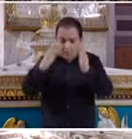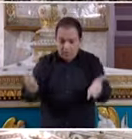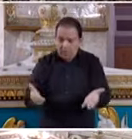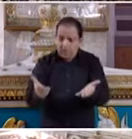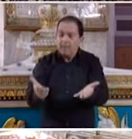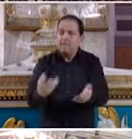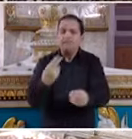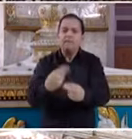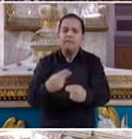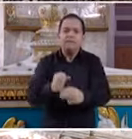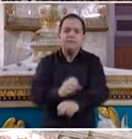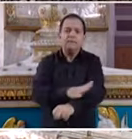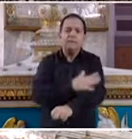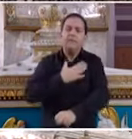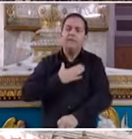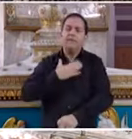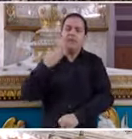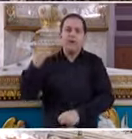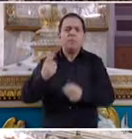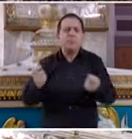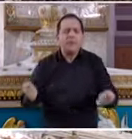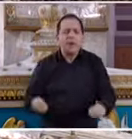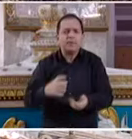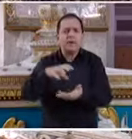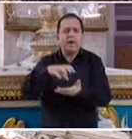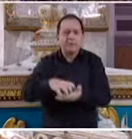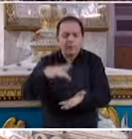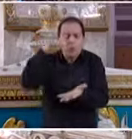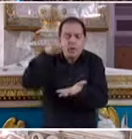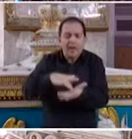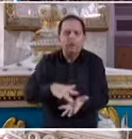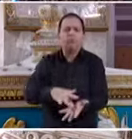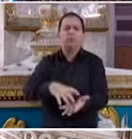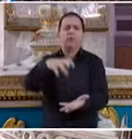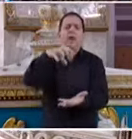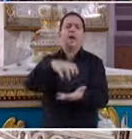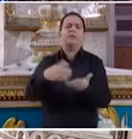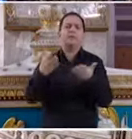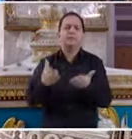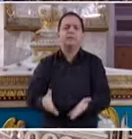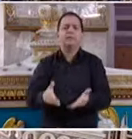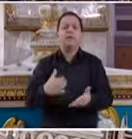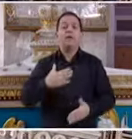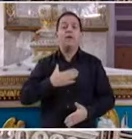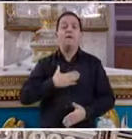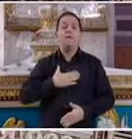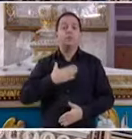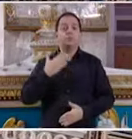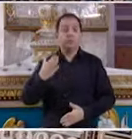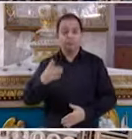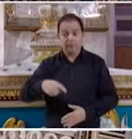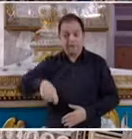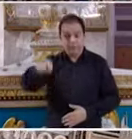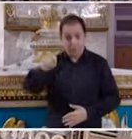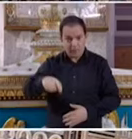Θεία Ευχαριστία είναι η πράξη της Εκκλησίας, είναι η καρδιά της Εκκλησίας. Τέλος, η Ευχαριστία είναι εκείνη δια της οποίας η